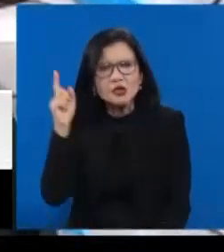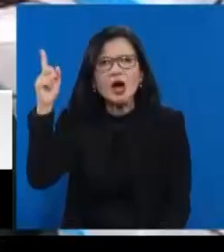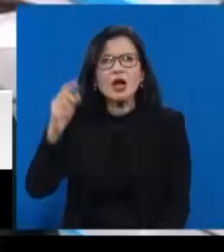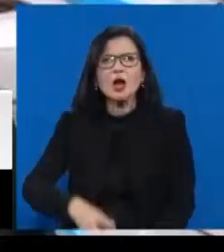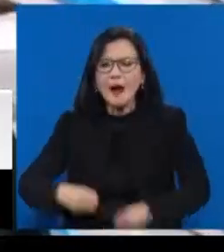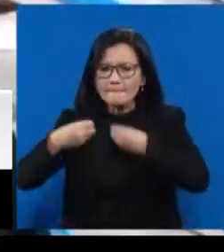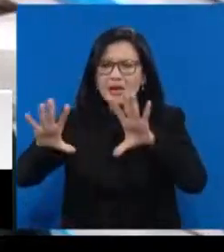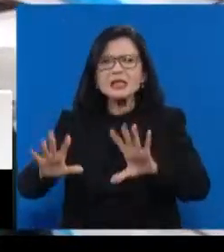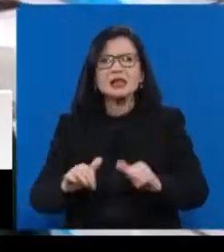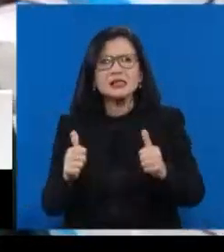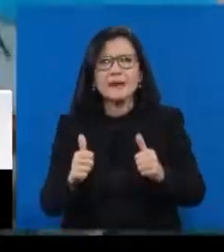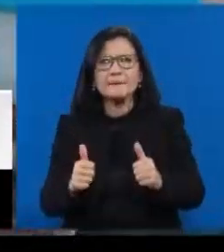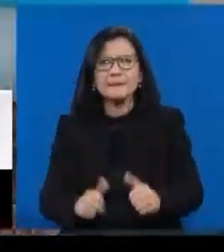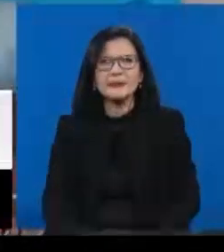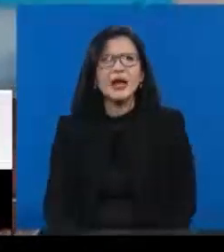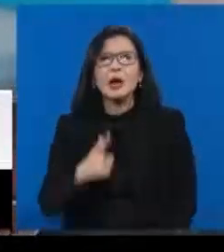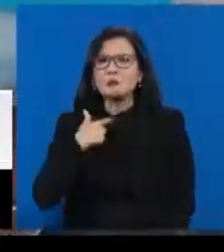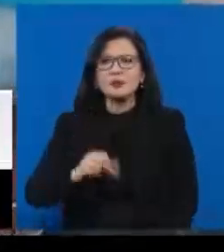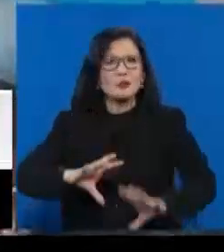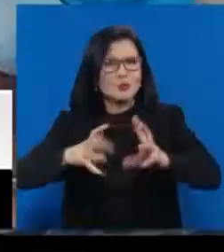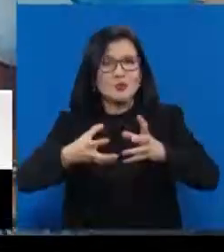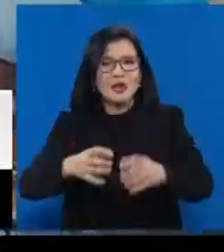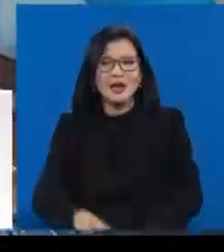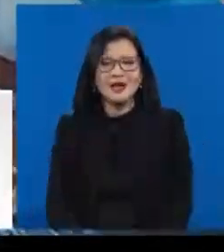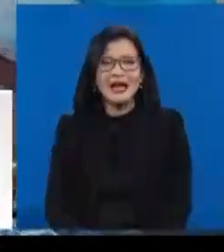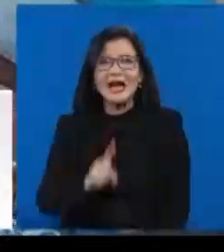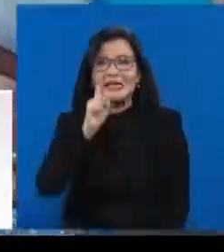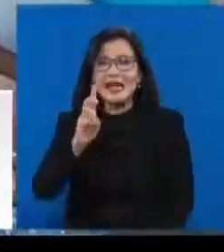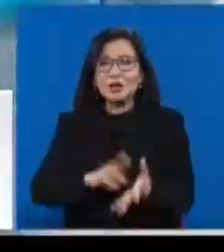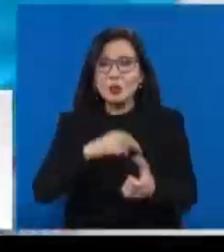pasar, siap mendunia lah. Dalam sepekan kelompok Mina